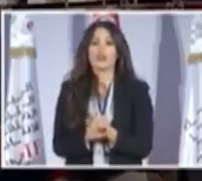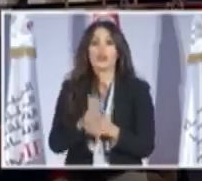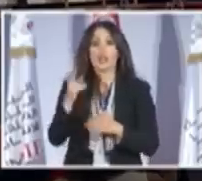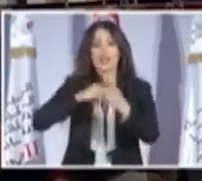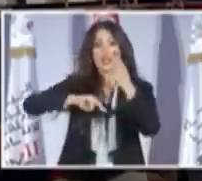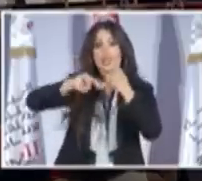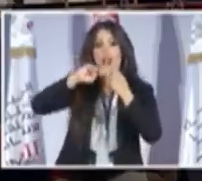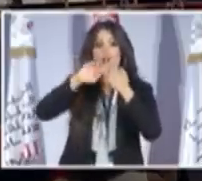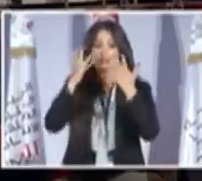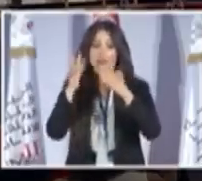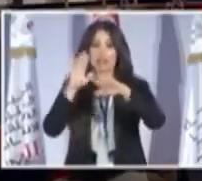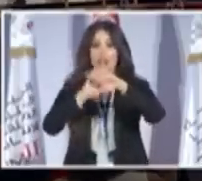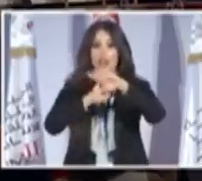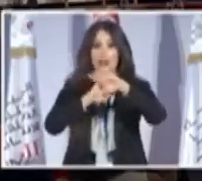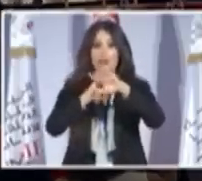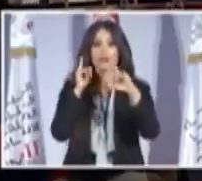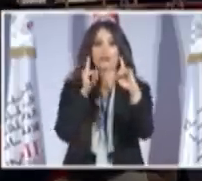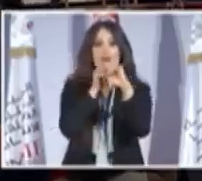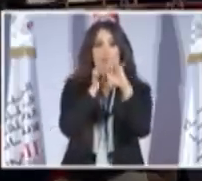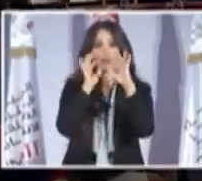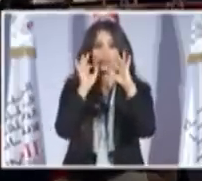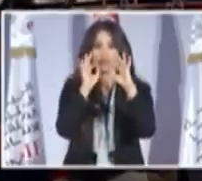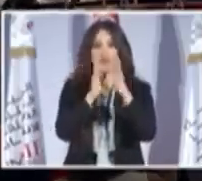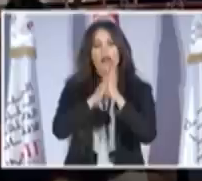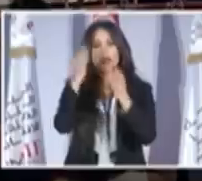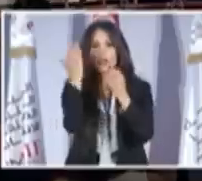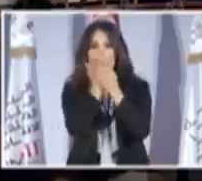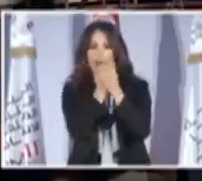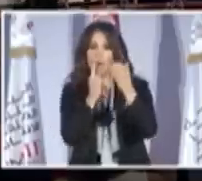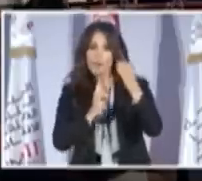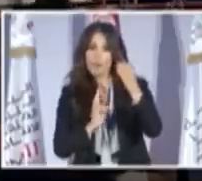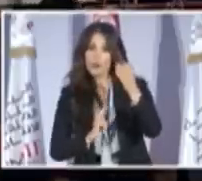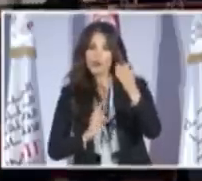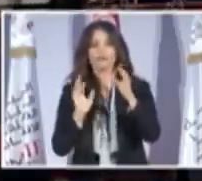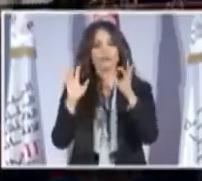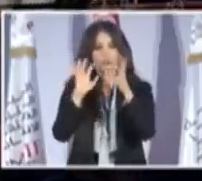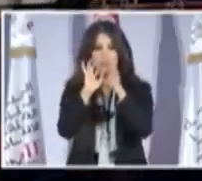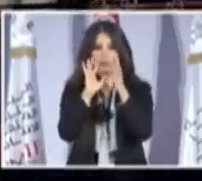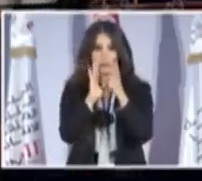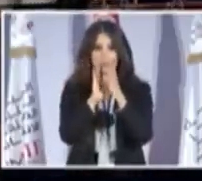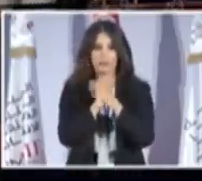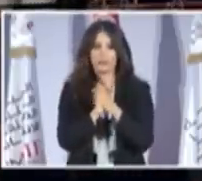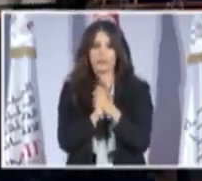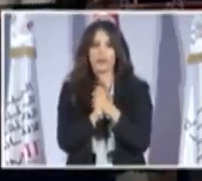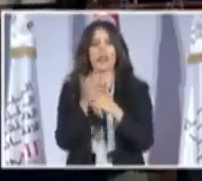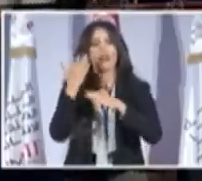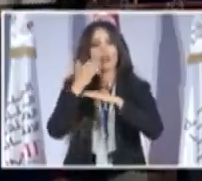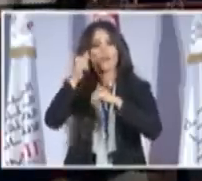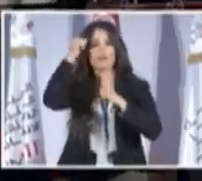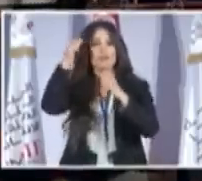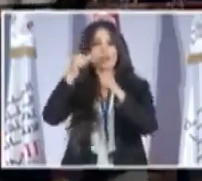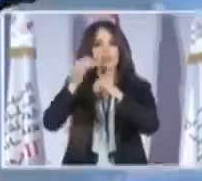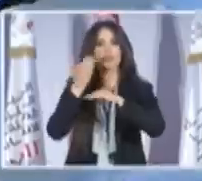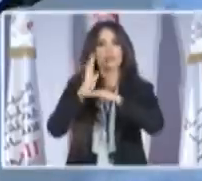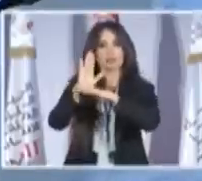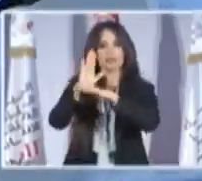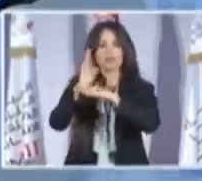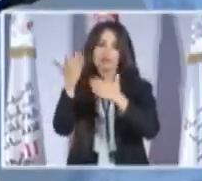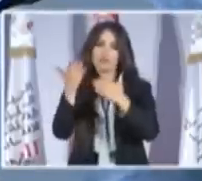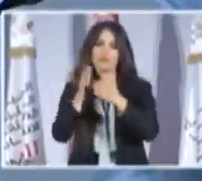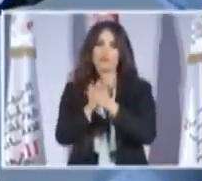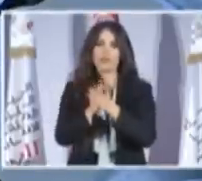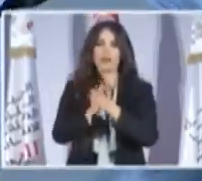على ال بعض التقارير اللي ذكرتها في ما يخص انه تجاوز